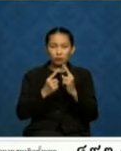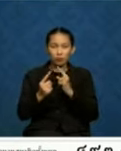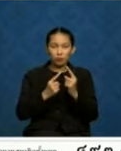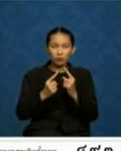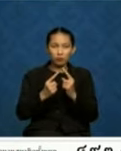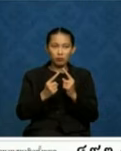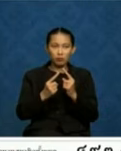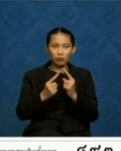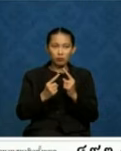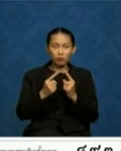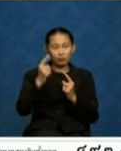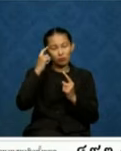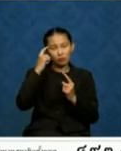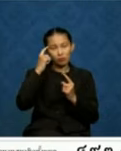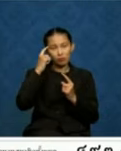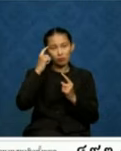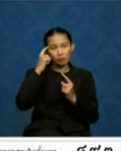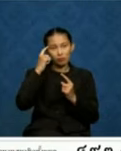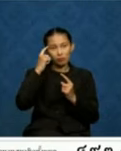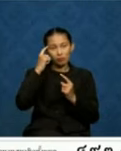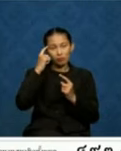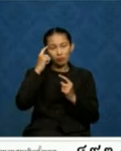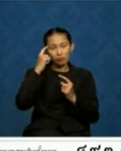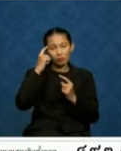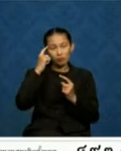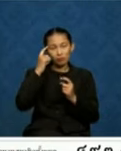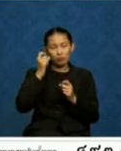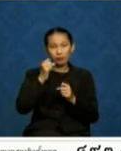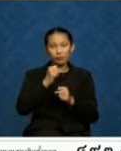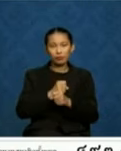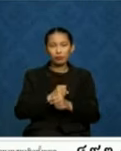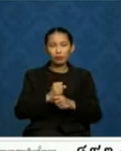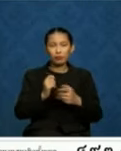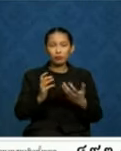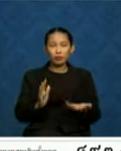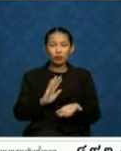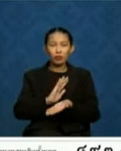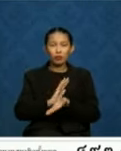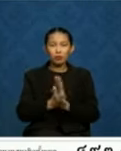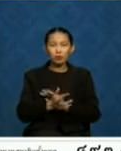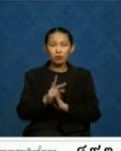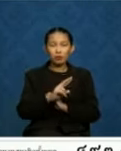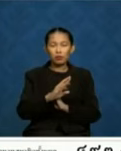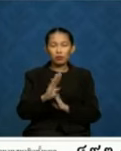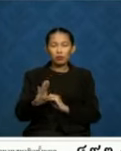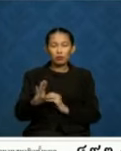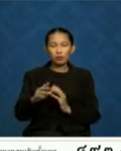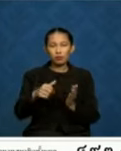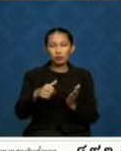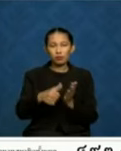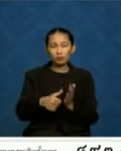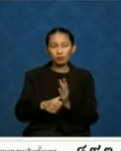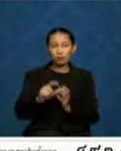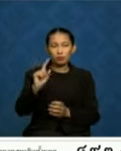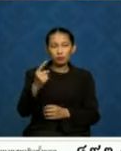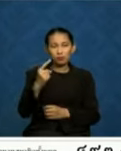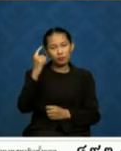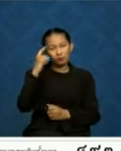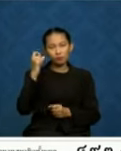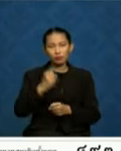าจะต้องปรับเปลี่ยนระบบภาษีเนี้ยใหม่นะครับเพื่อทำยังไ